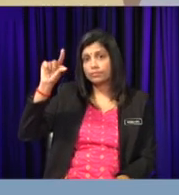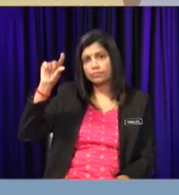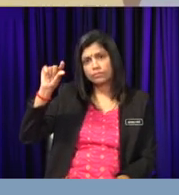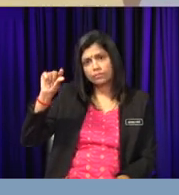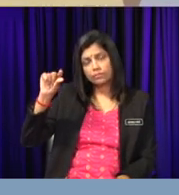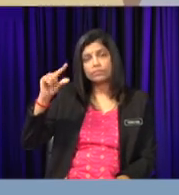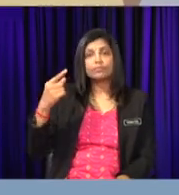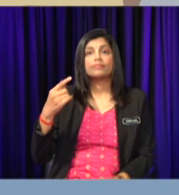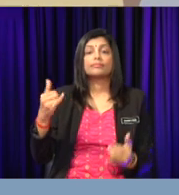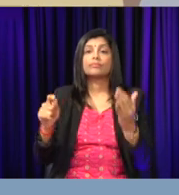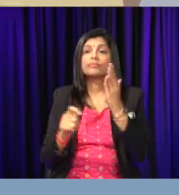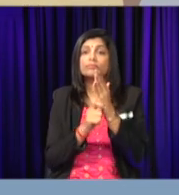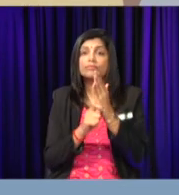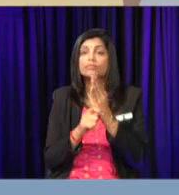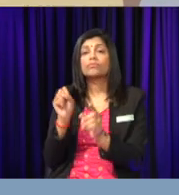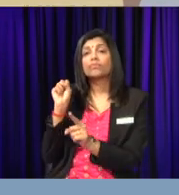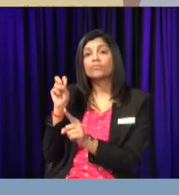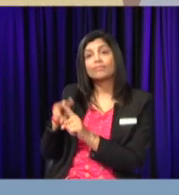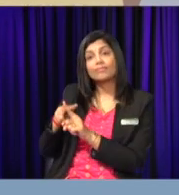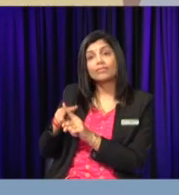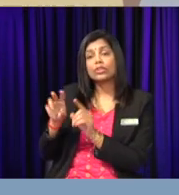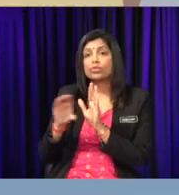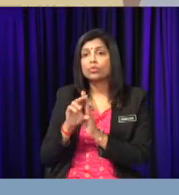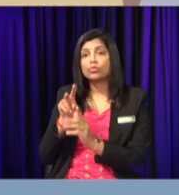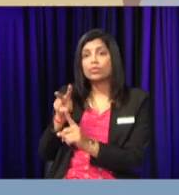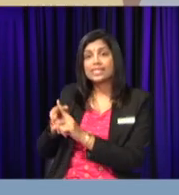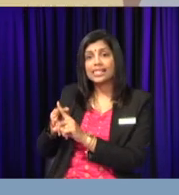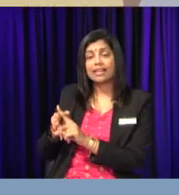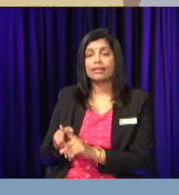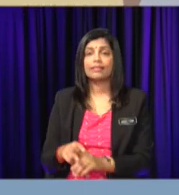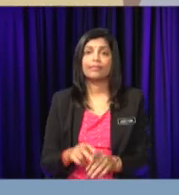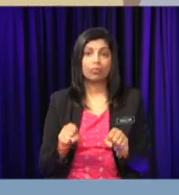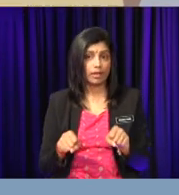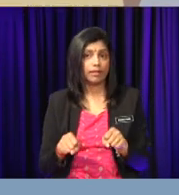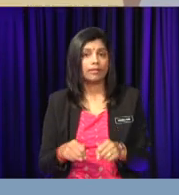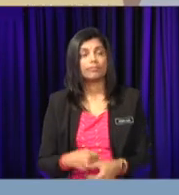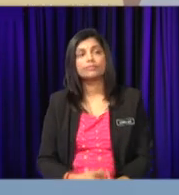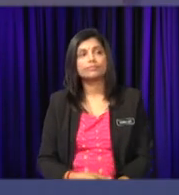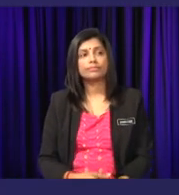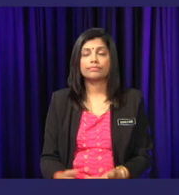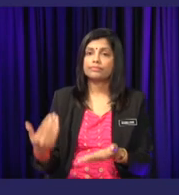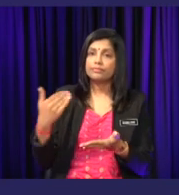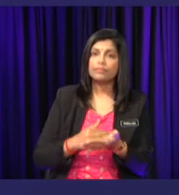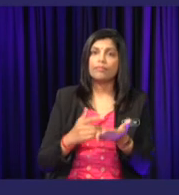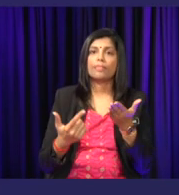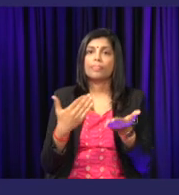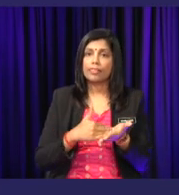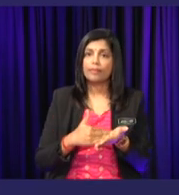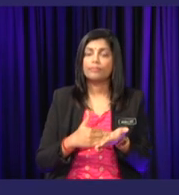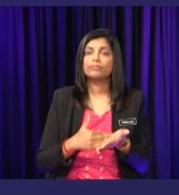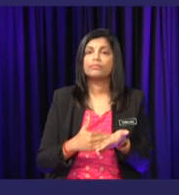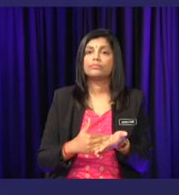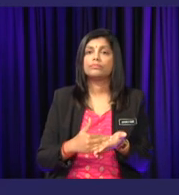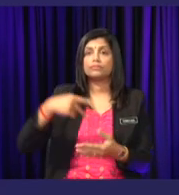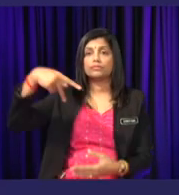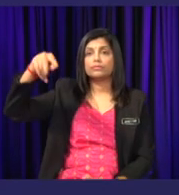kita Guna Lagi penanda seterusnya bagi tahu lagi ambil daripada fokus kita pencemaran yang